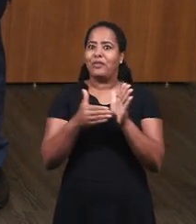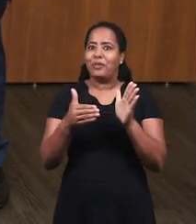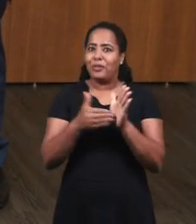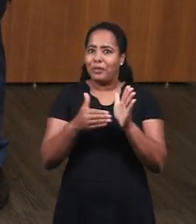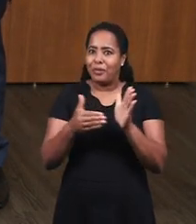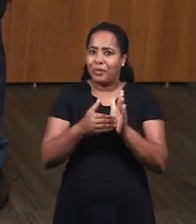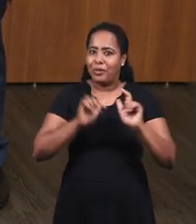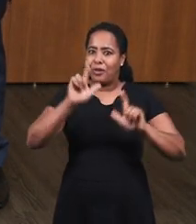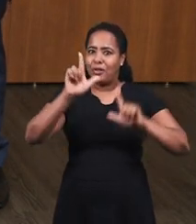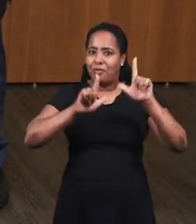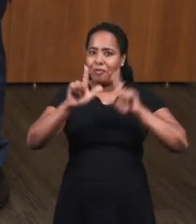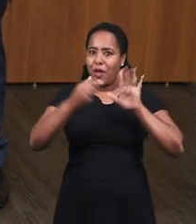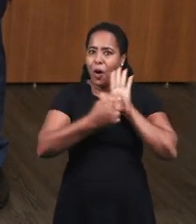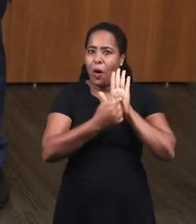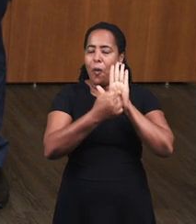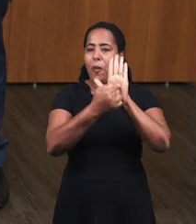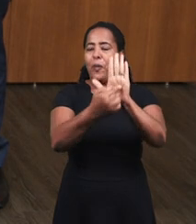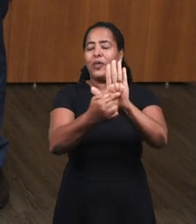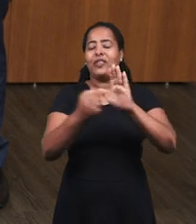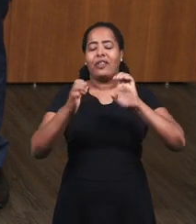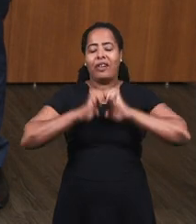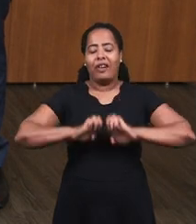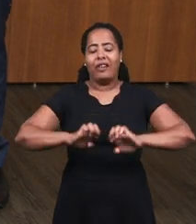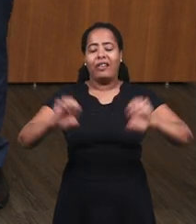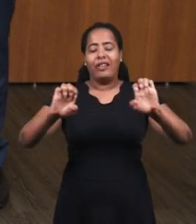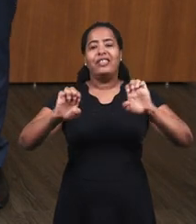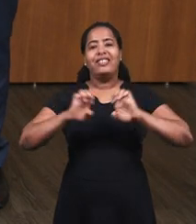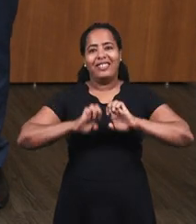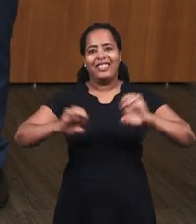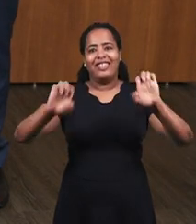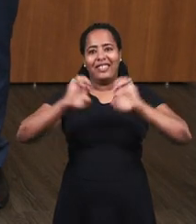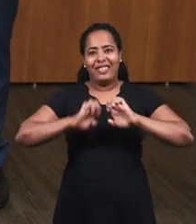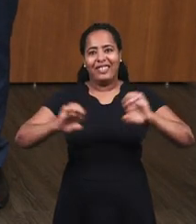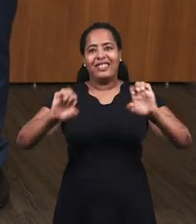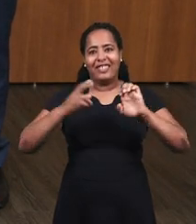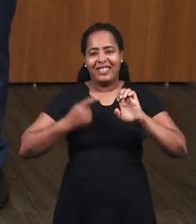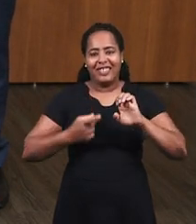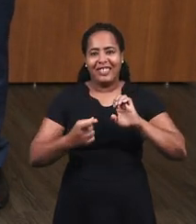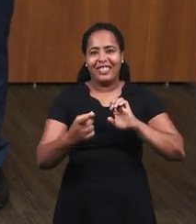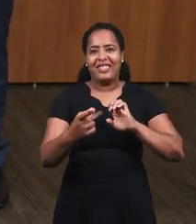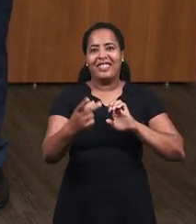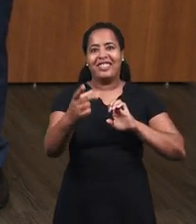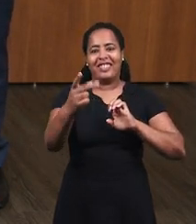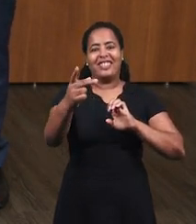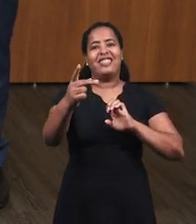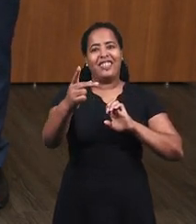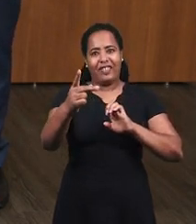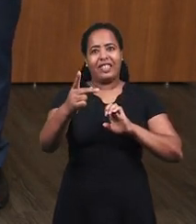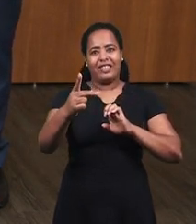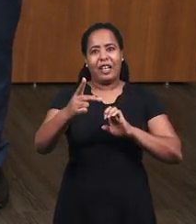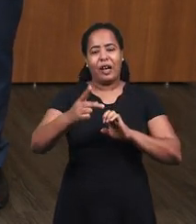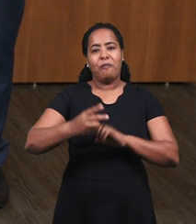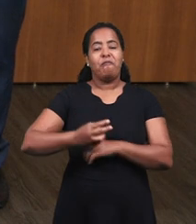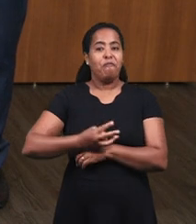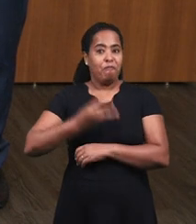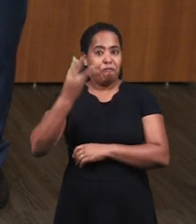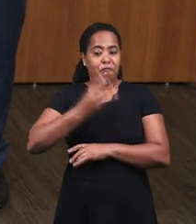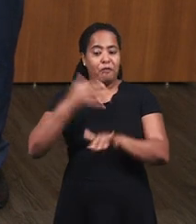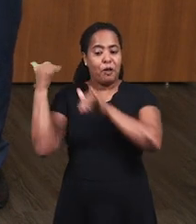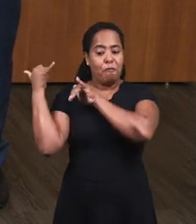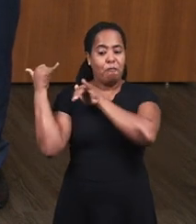dernières éditions de la programmation en annonçant l'évangile éternel. La troisième